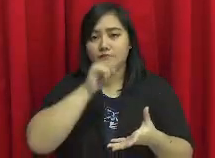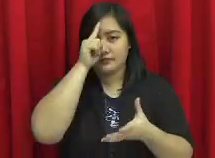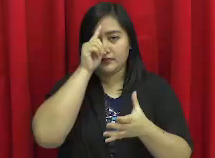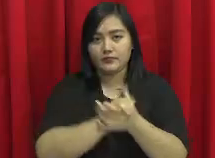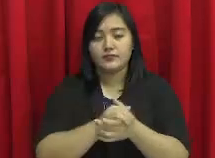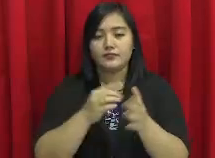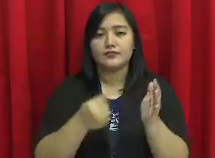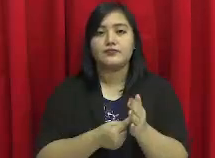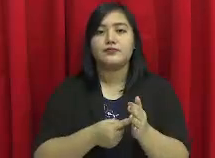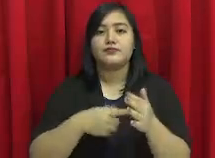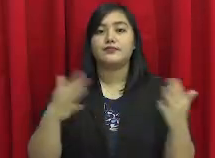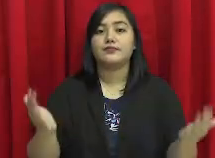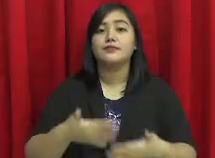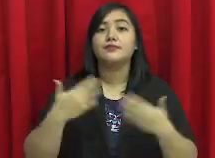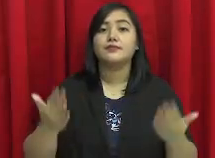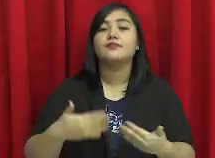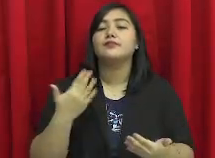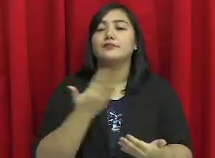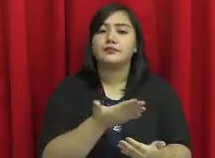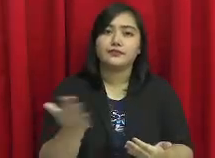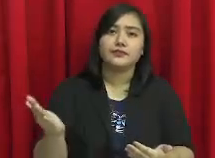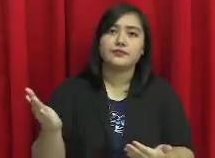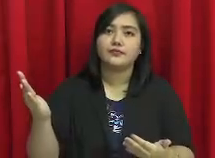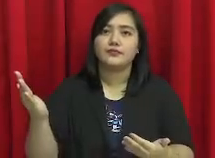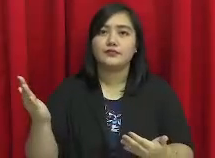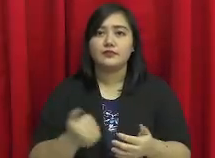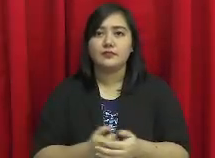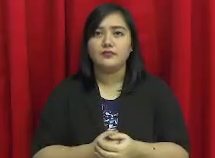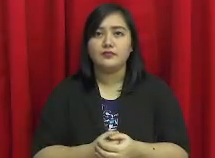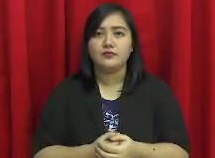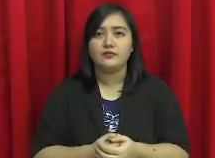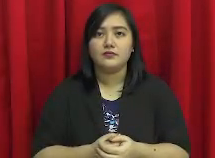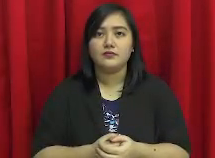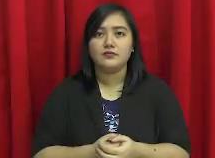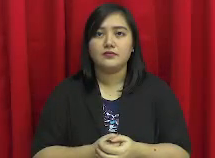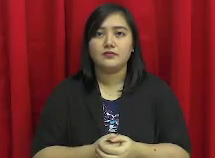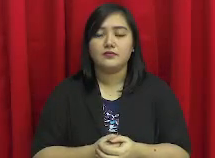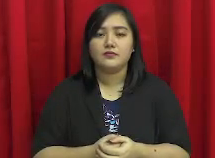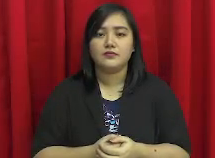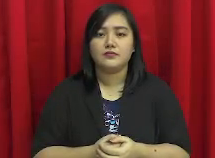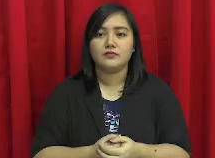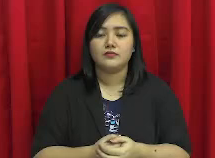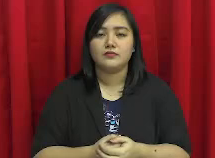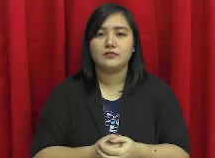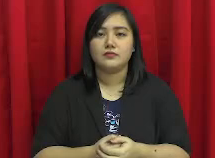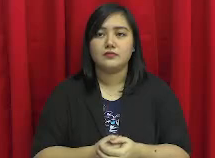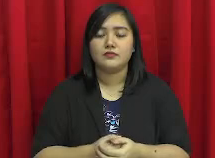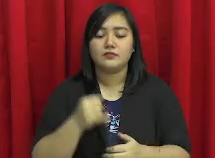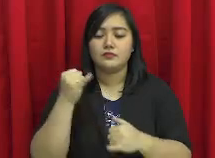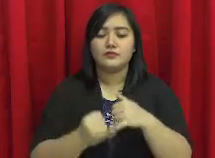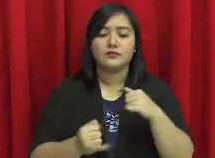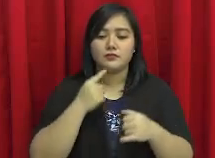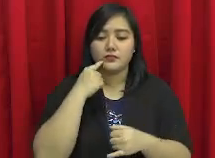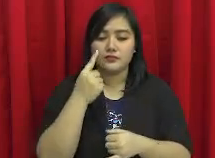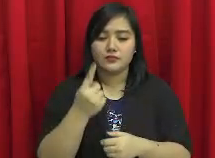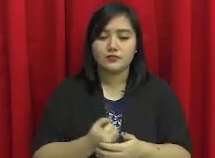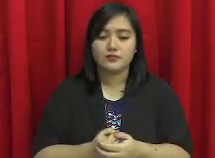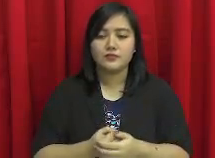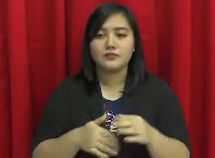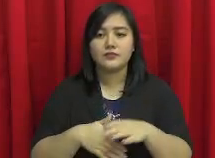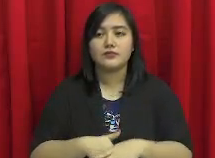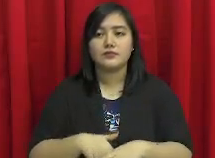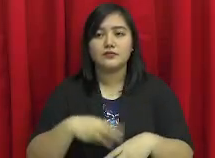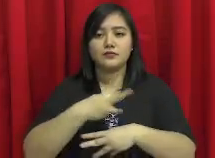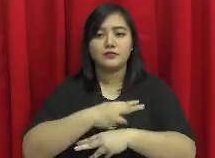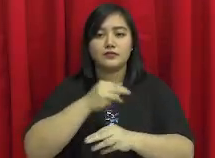especially leaders of the home. Ito lang last na po itong mga kapatid na masasabi ko para po sa inyo. In terms of decision making,